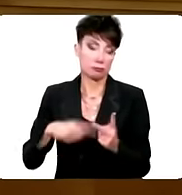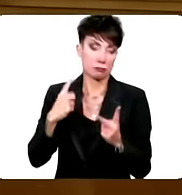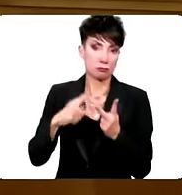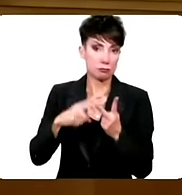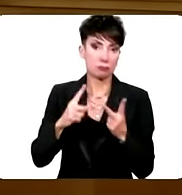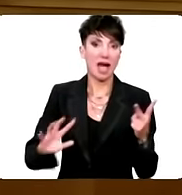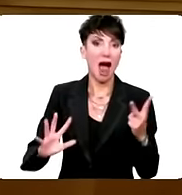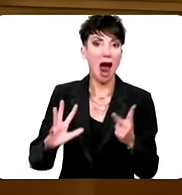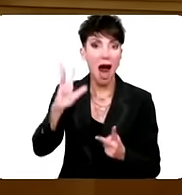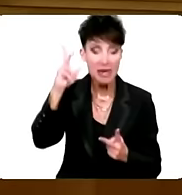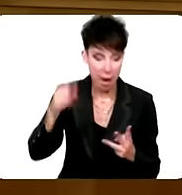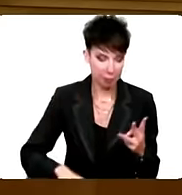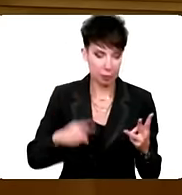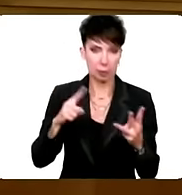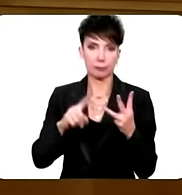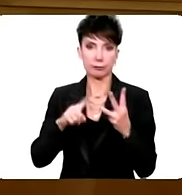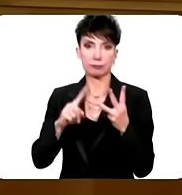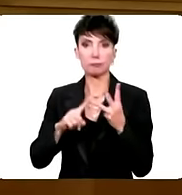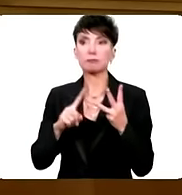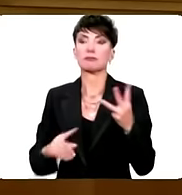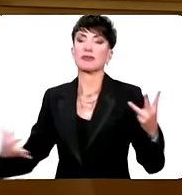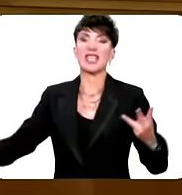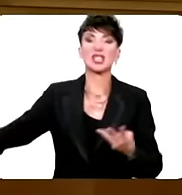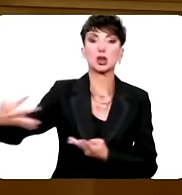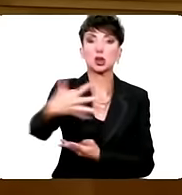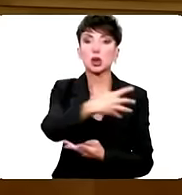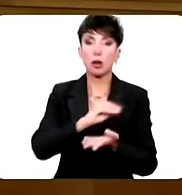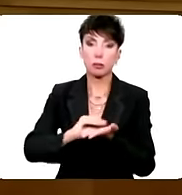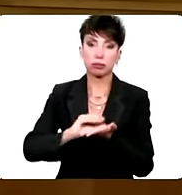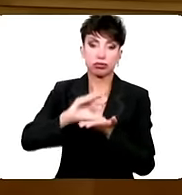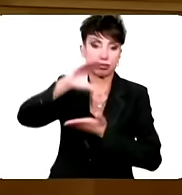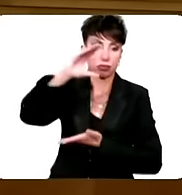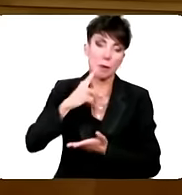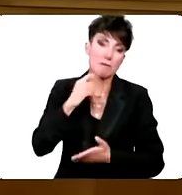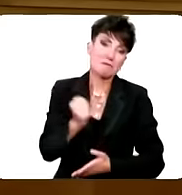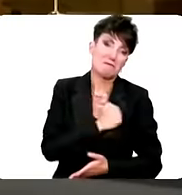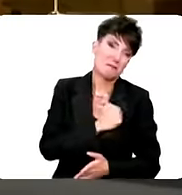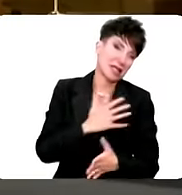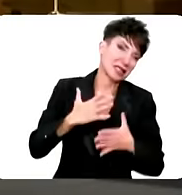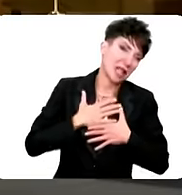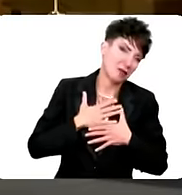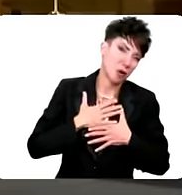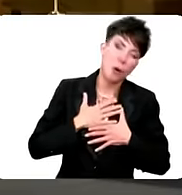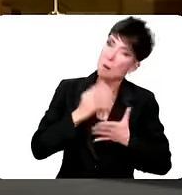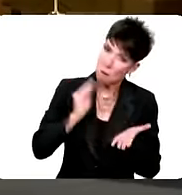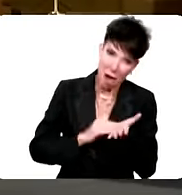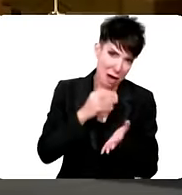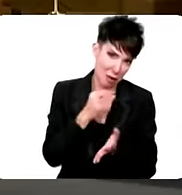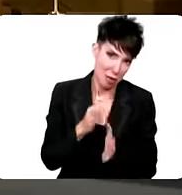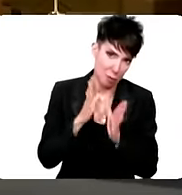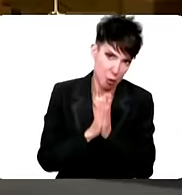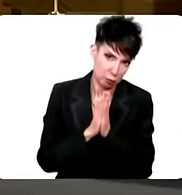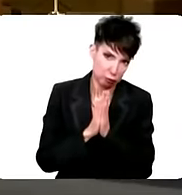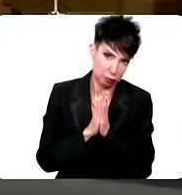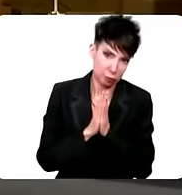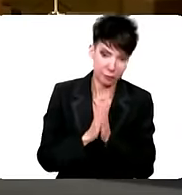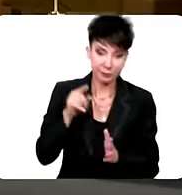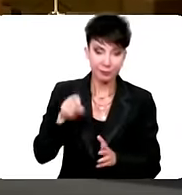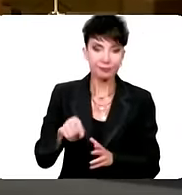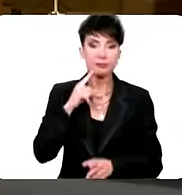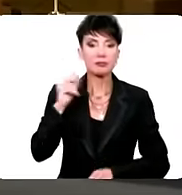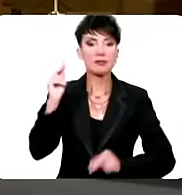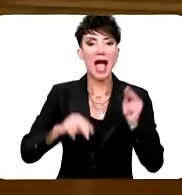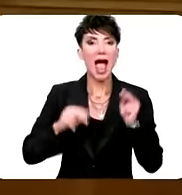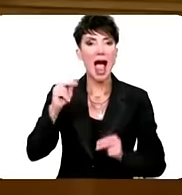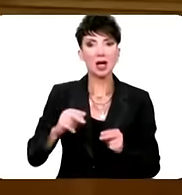οποίο θα αυξάνεται με γρηγορότερο ρυθμό από ό,τι ακρίβει. Πιστεύω, το ξαναπώ, ότι αυτές οι εκλογές μας βρήκαν ίσως στο δυσκολότερο